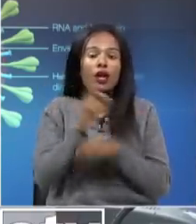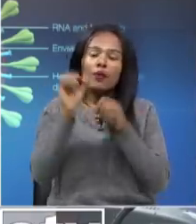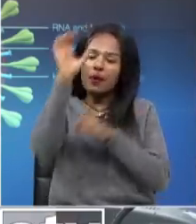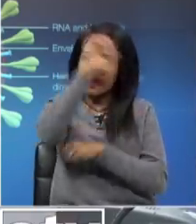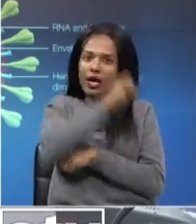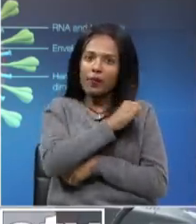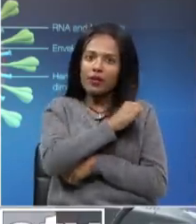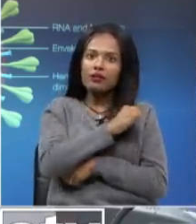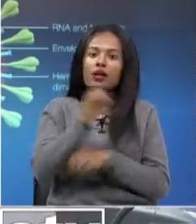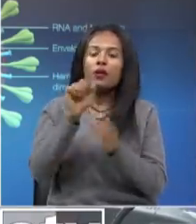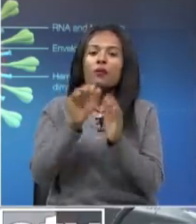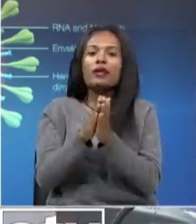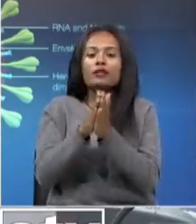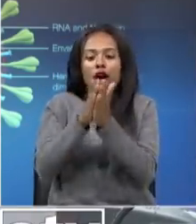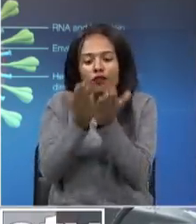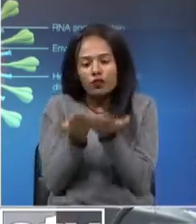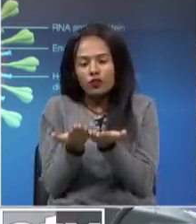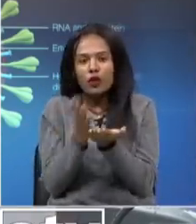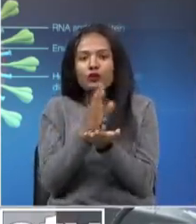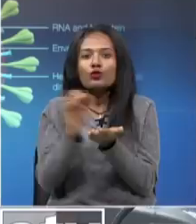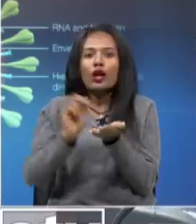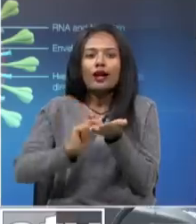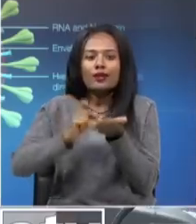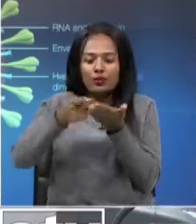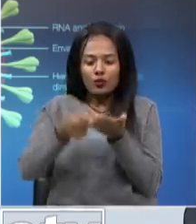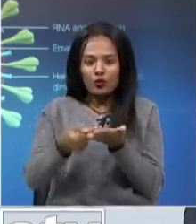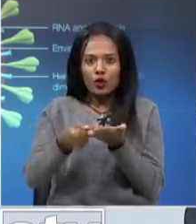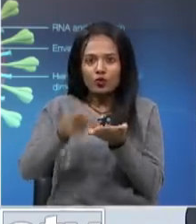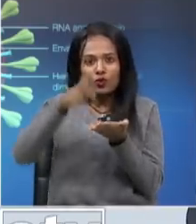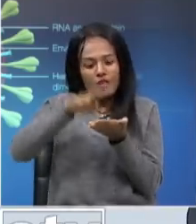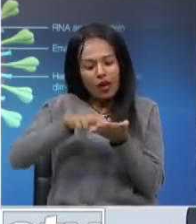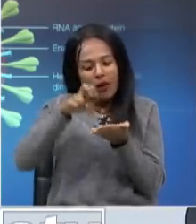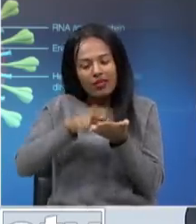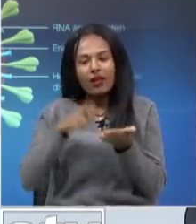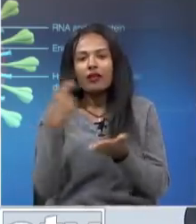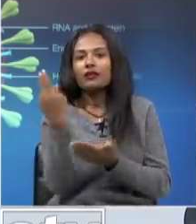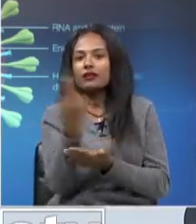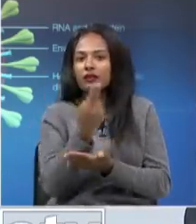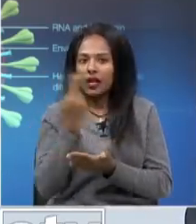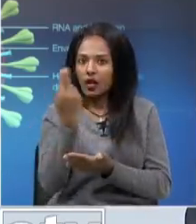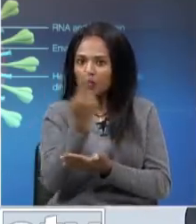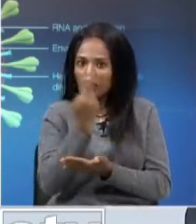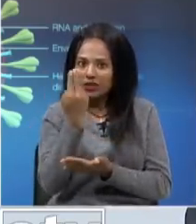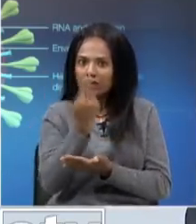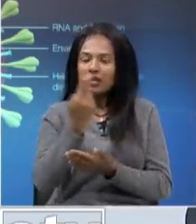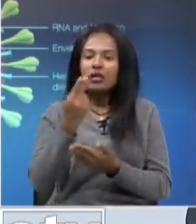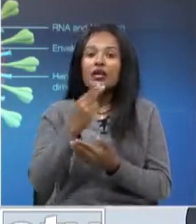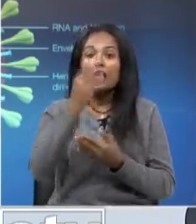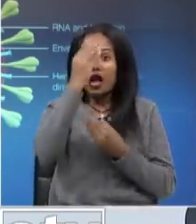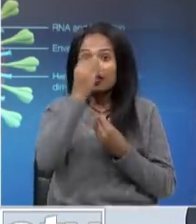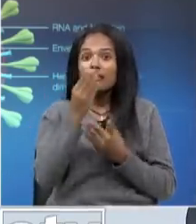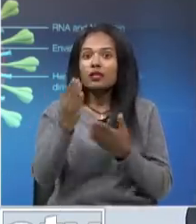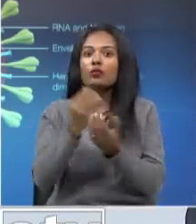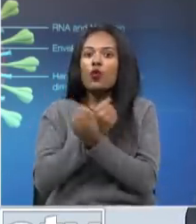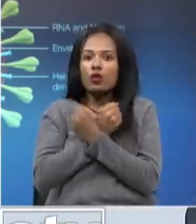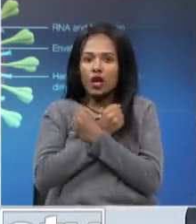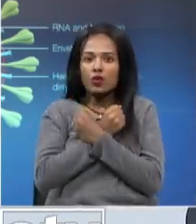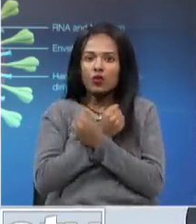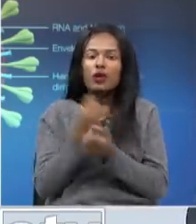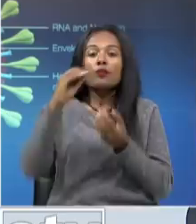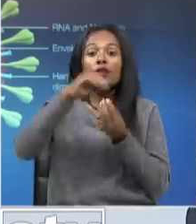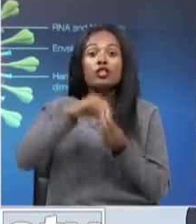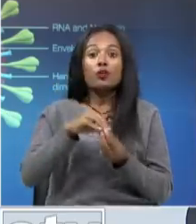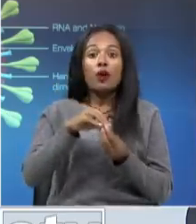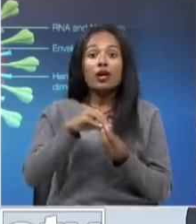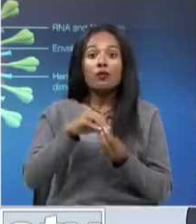በመገመት መጻሕፍቶቻችሁንና ደብተሮቻችሁን ለማጥናት እንድትጠቀሙበት ላሳስብ ወዳለሁ።